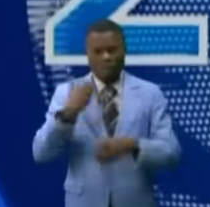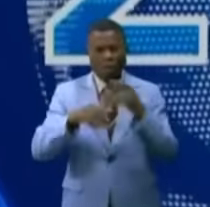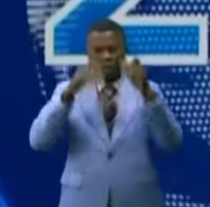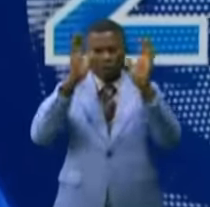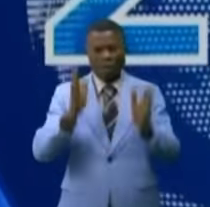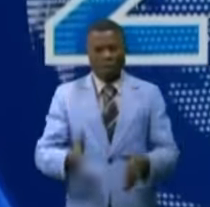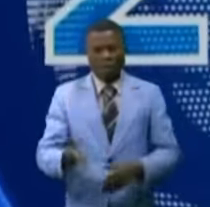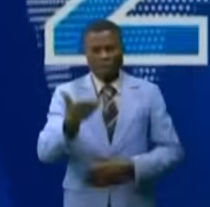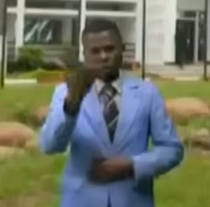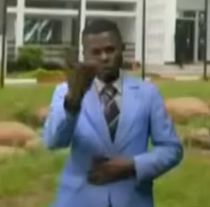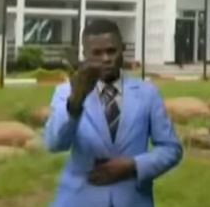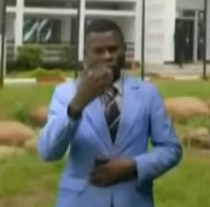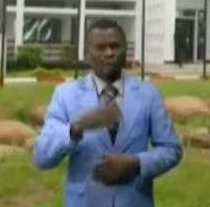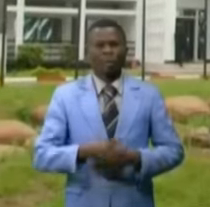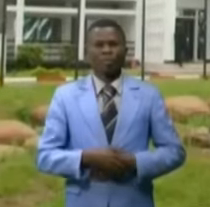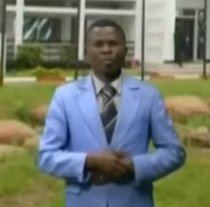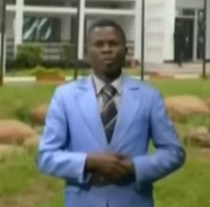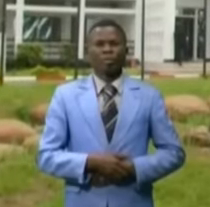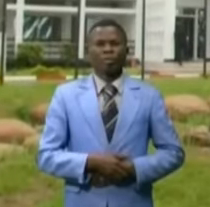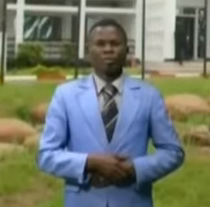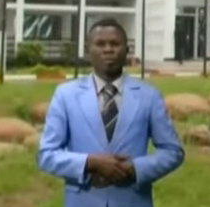bienvenue Kabamba.